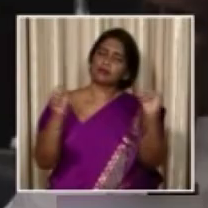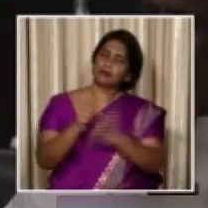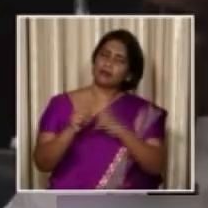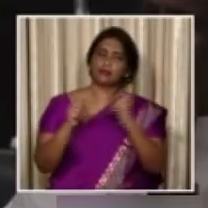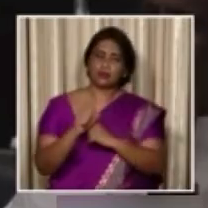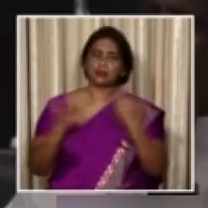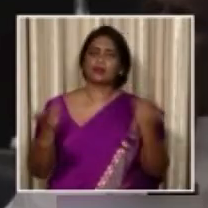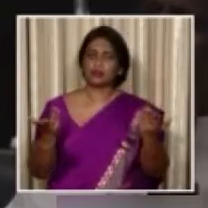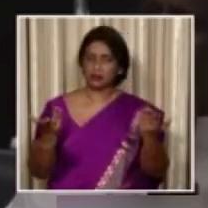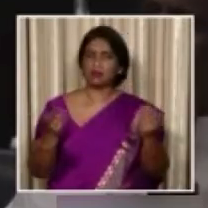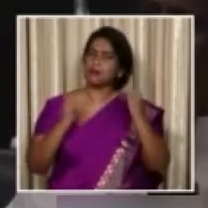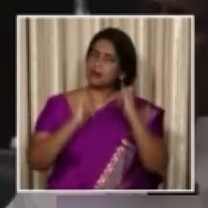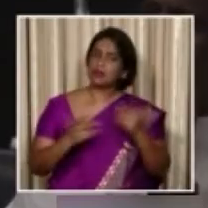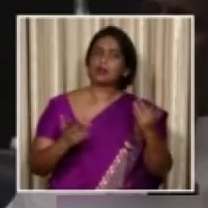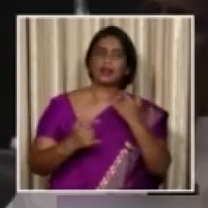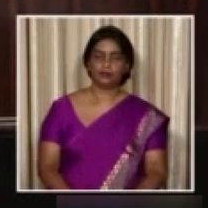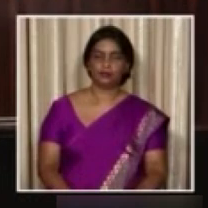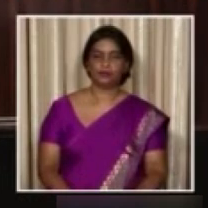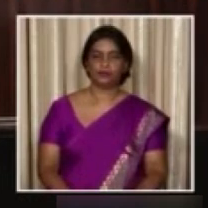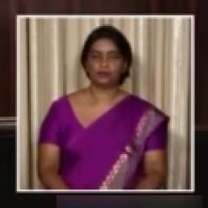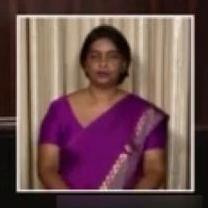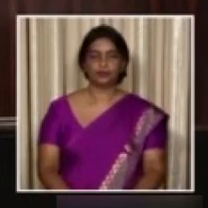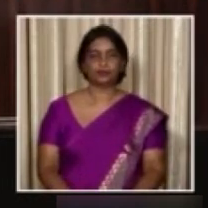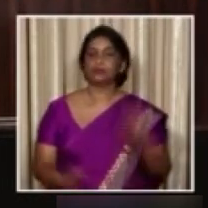වුණත් කොච්චර අපරාධ කරනොත් ලේසි මේක පැනලා යන්නේ.